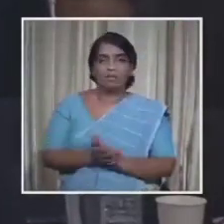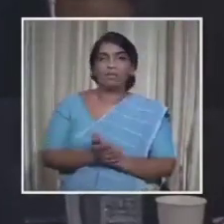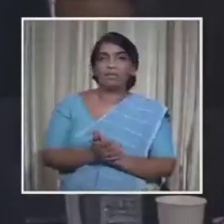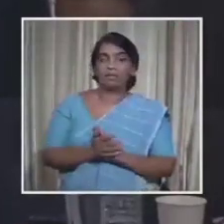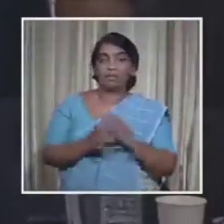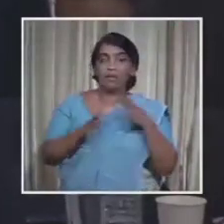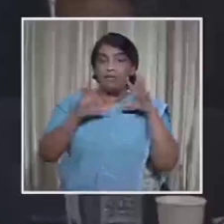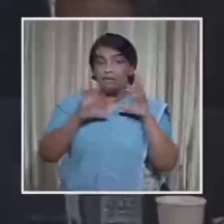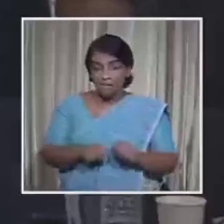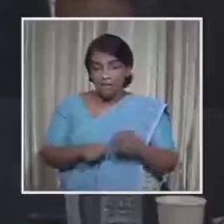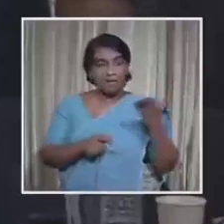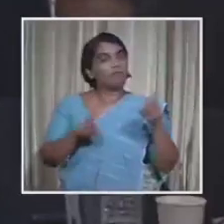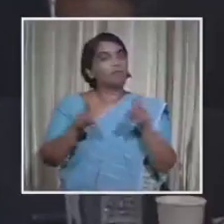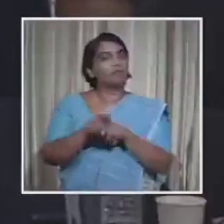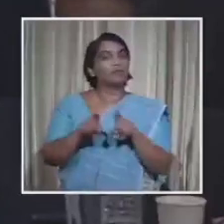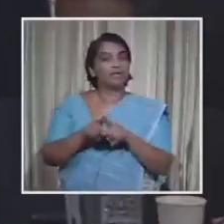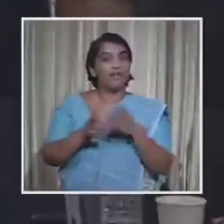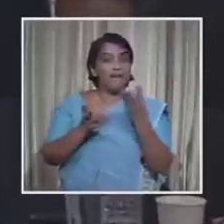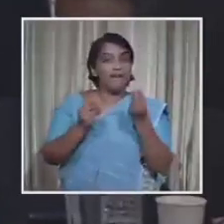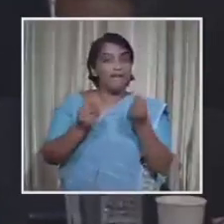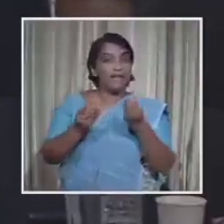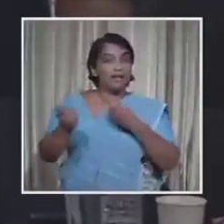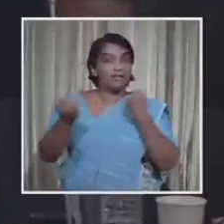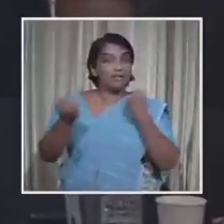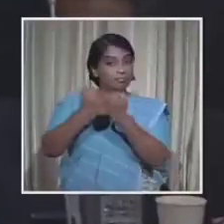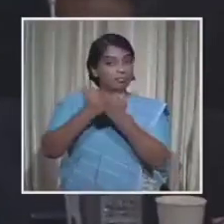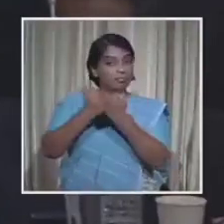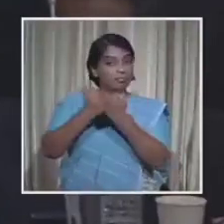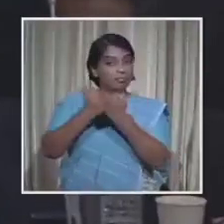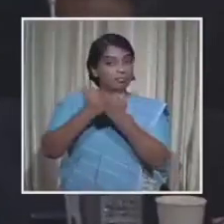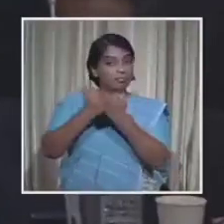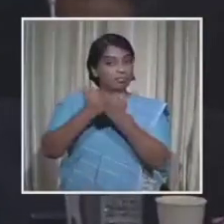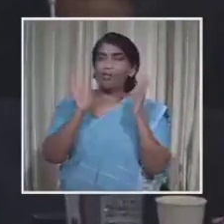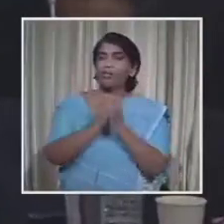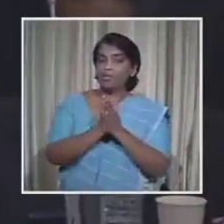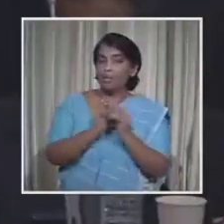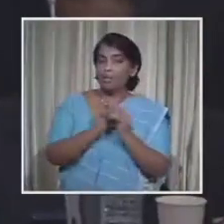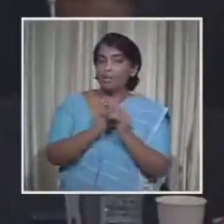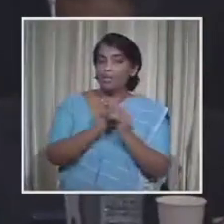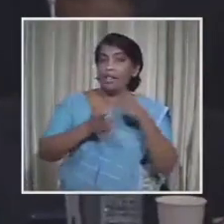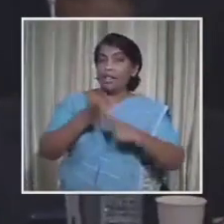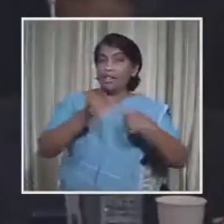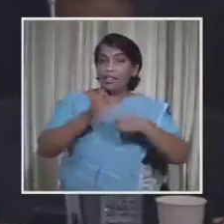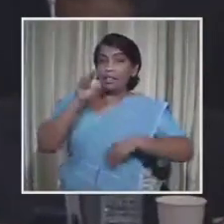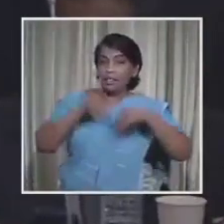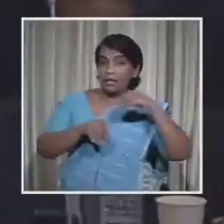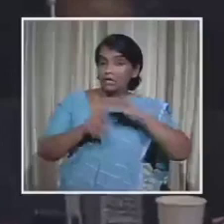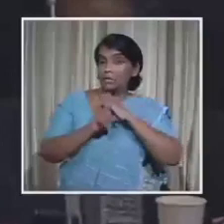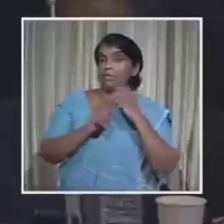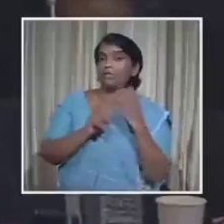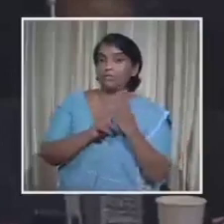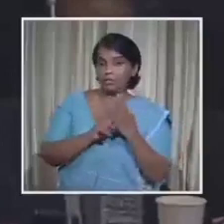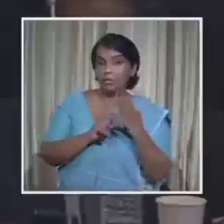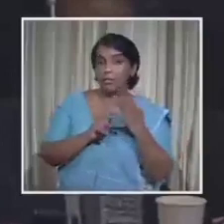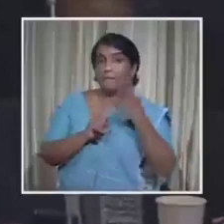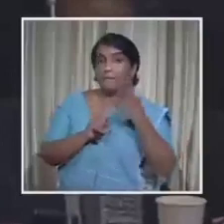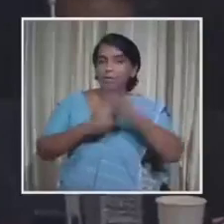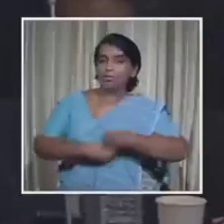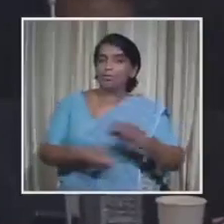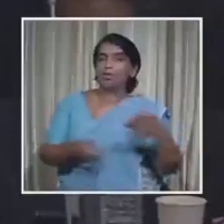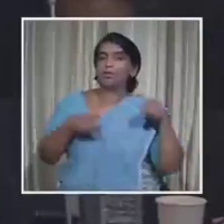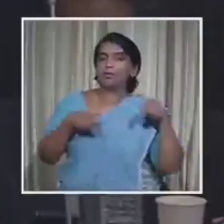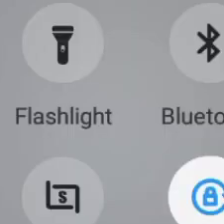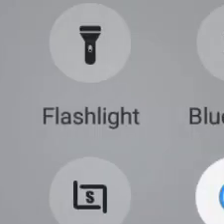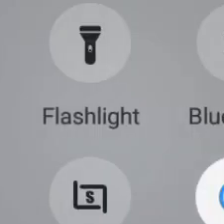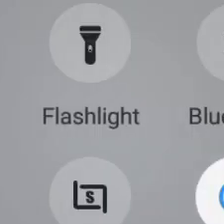வந்தவர்களும் வீடுகளுக்கு செல்ல வேண்டும் என்று நாடாளுமன்ற உறுப்பினர் ஃபீல்டு மார்ஷல் சரத் பொன்சேகா கோரிக்கை விடுத்துள்ளார். நாடாளுமன்றத்தில் இன்று உரையாற்றிய